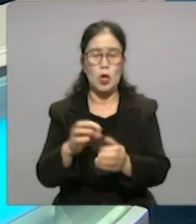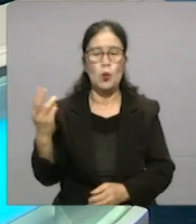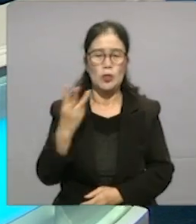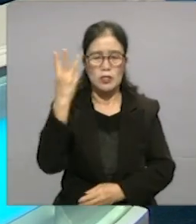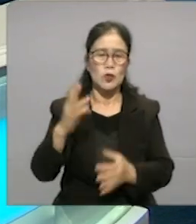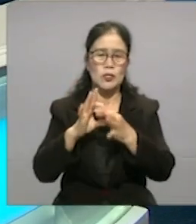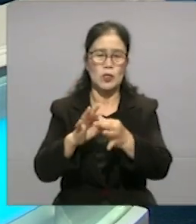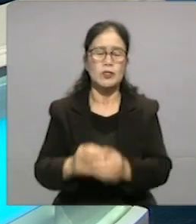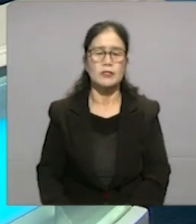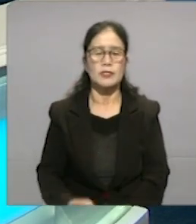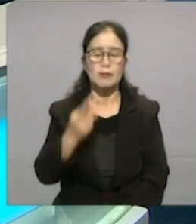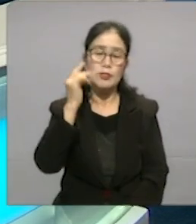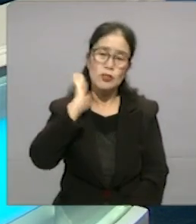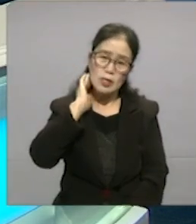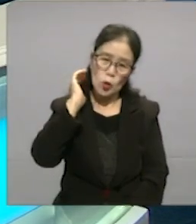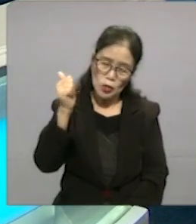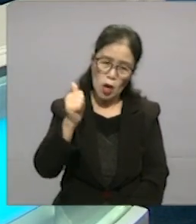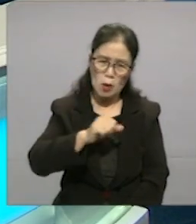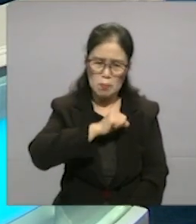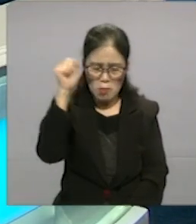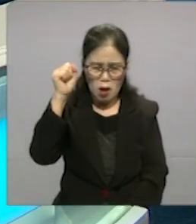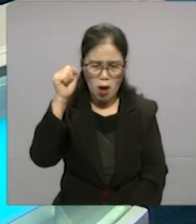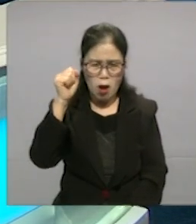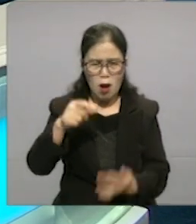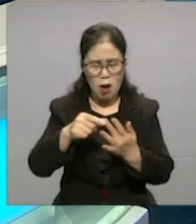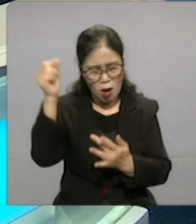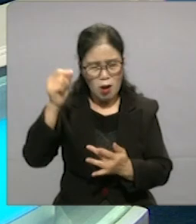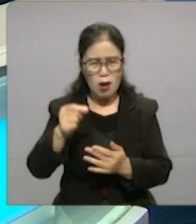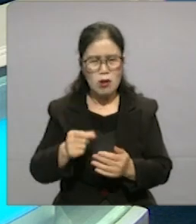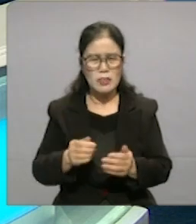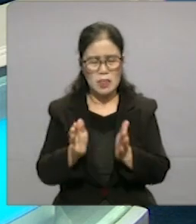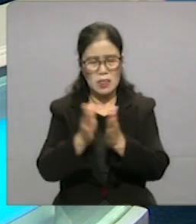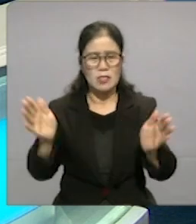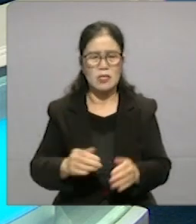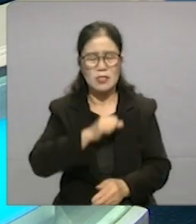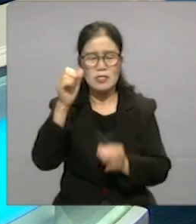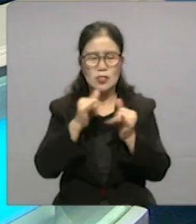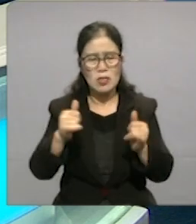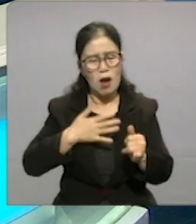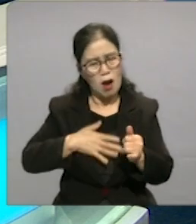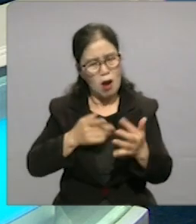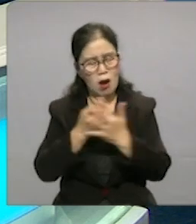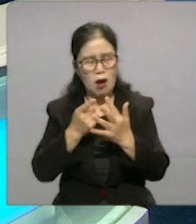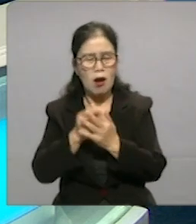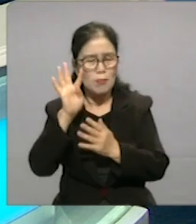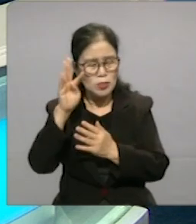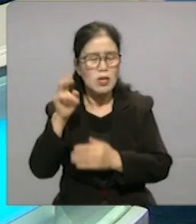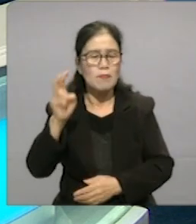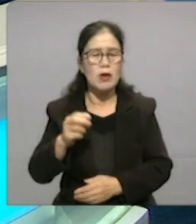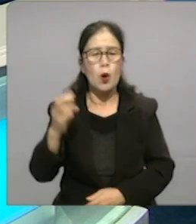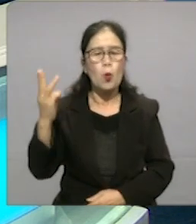자 미국 대통령을 뽑는 긴 레이스 정점을 향해 가고 있습니다 물론 당선자를 알기에는 며칠이 걸릴 수도 있습니다만